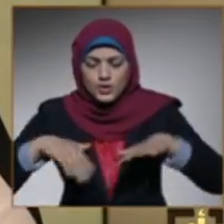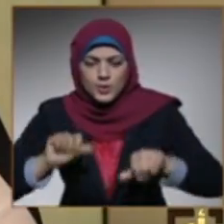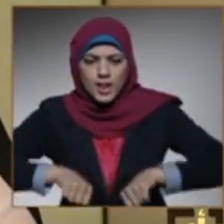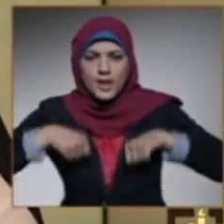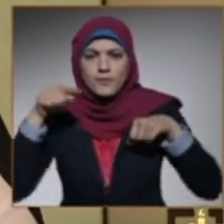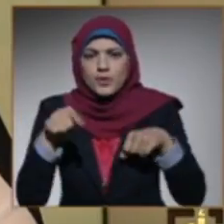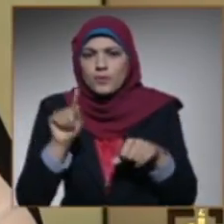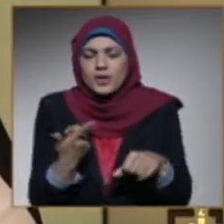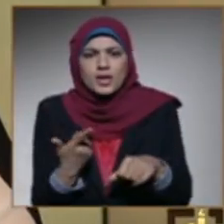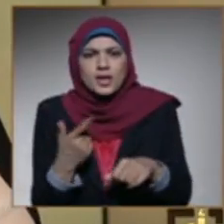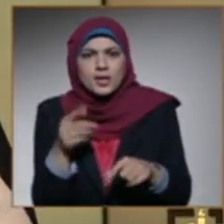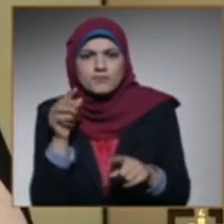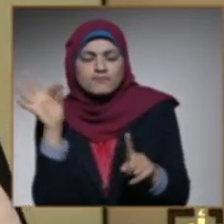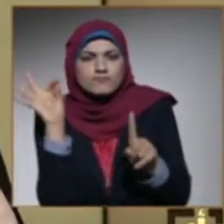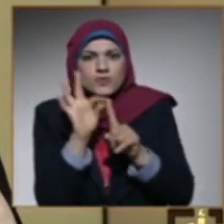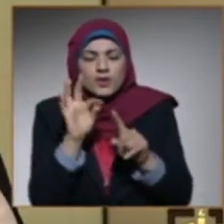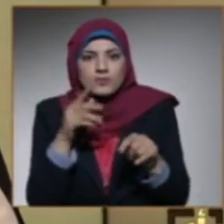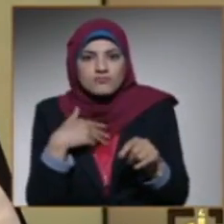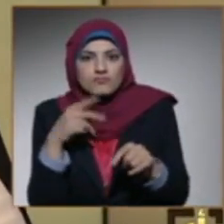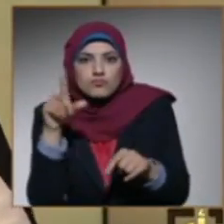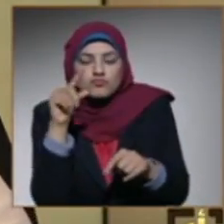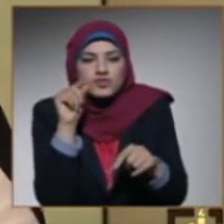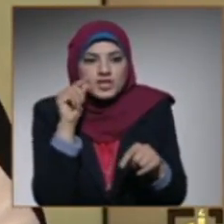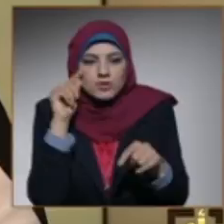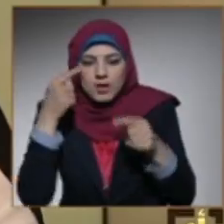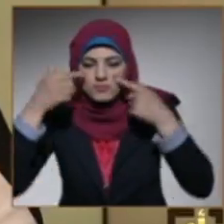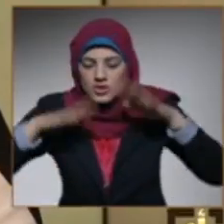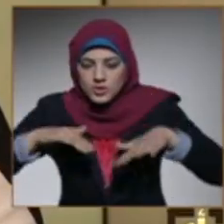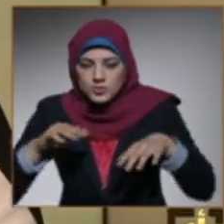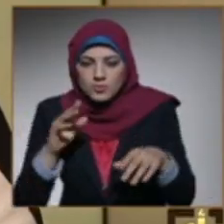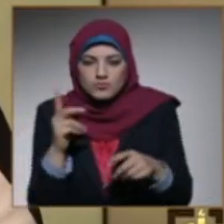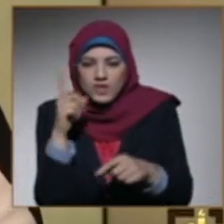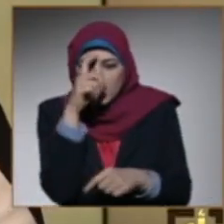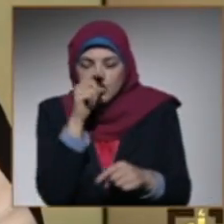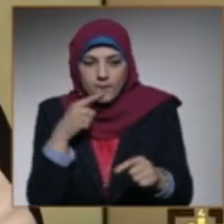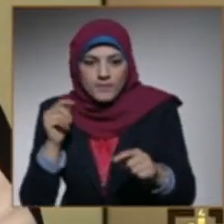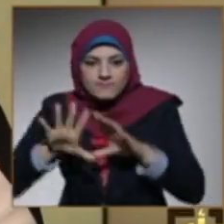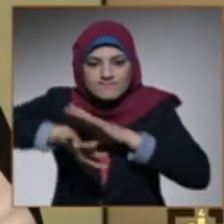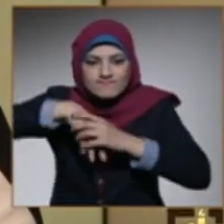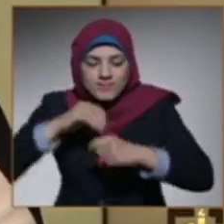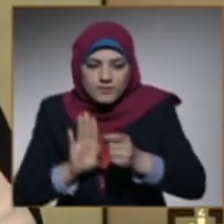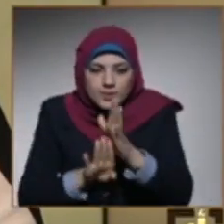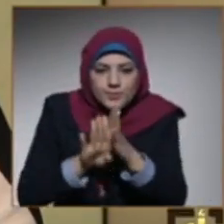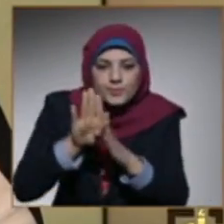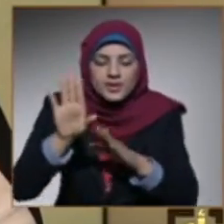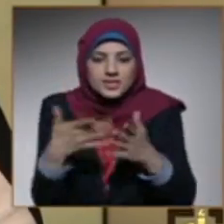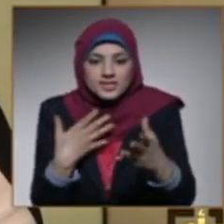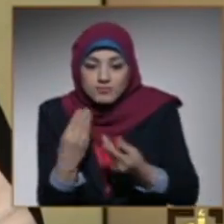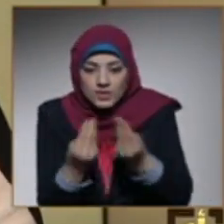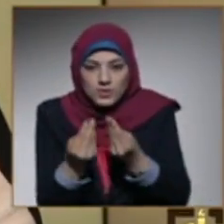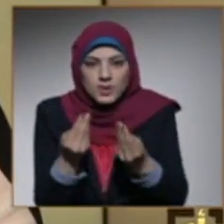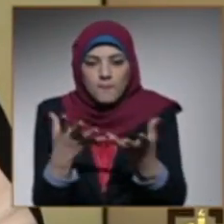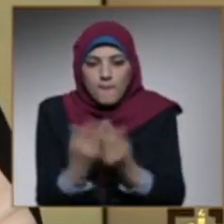الصعوبات والمشاكل اللي بتواجههم وإزاي بيقدروا يتغلبوا عليها، أيضا كيف يتواصلون مع بعضهم